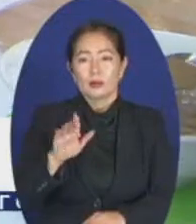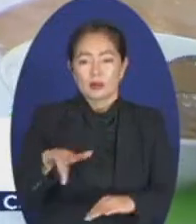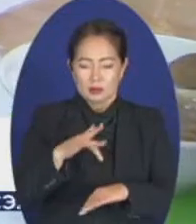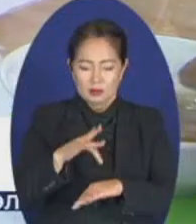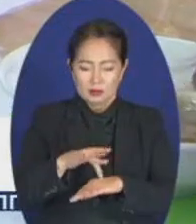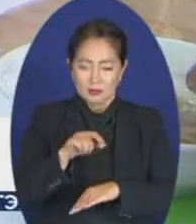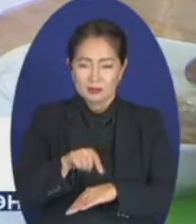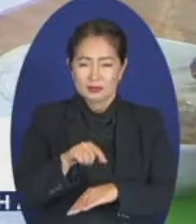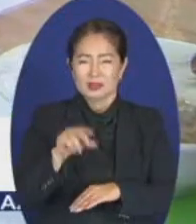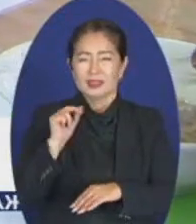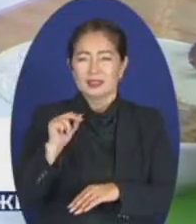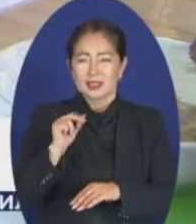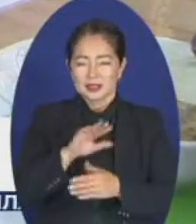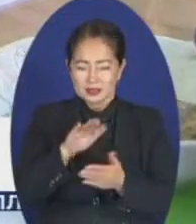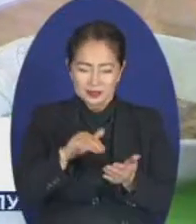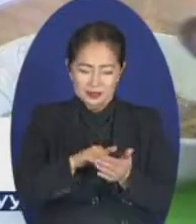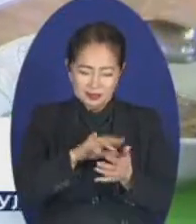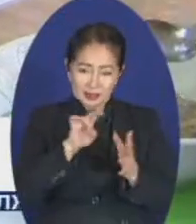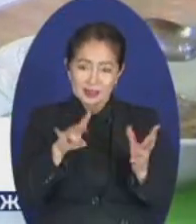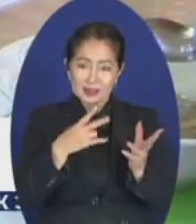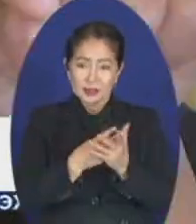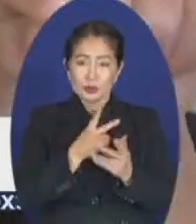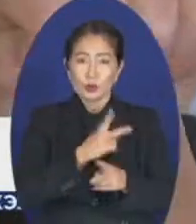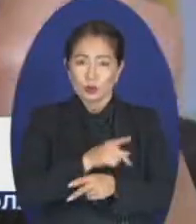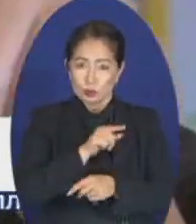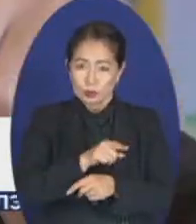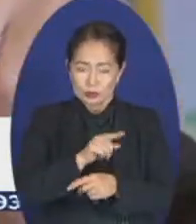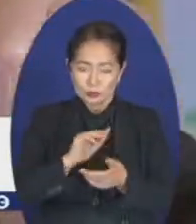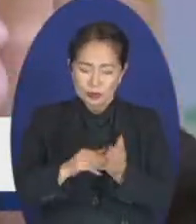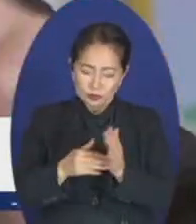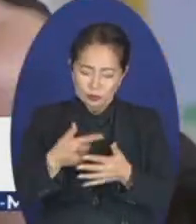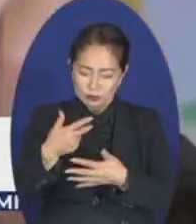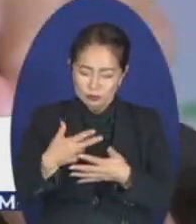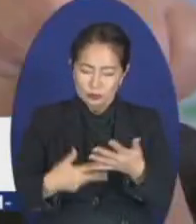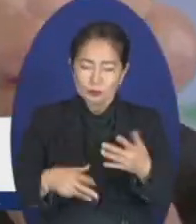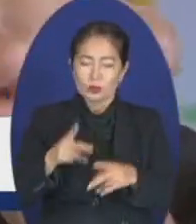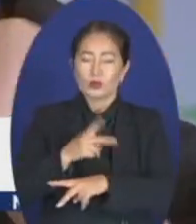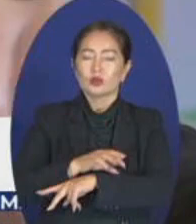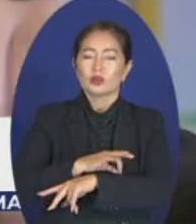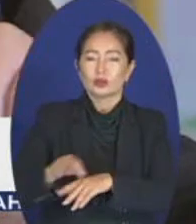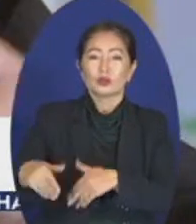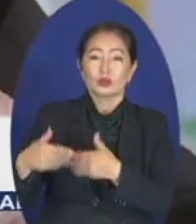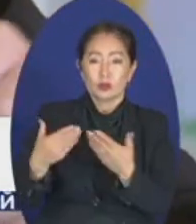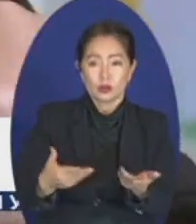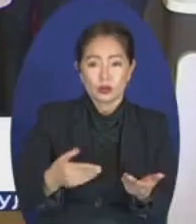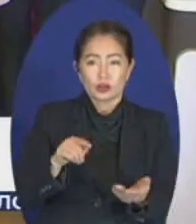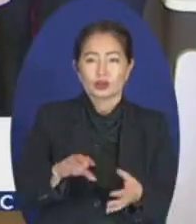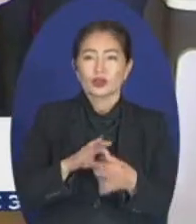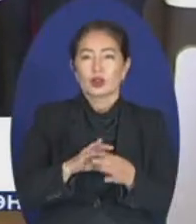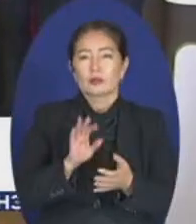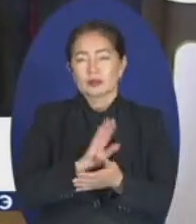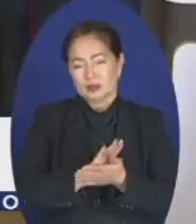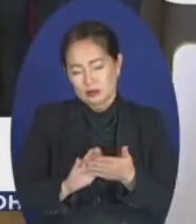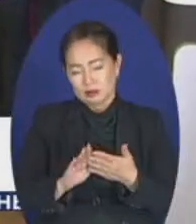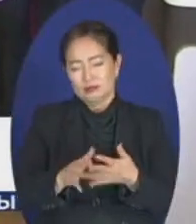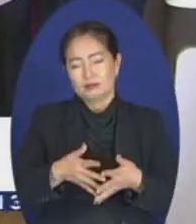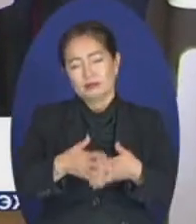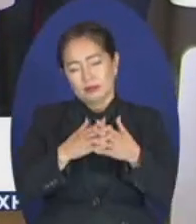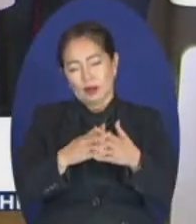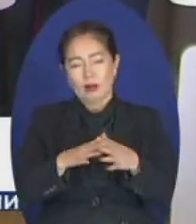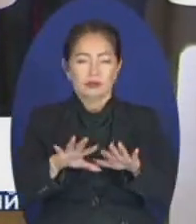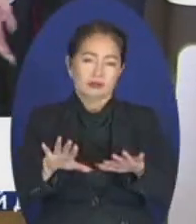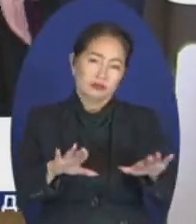чанар стандартын нэгдсэн хуультай болохоор төлөвлөж, эрх намрын чуулганаар хуулийн төслийг өргөн барих гэж байна. Энэ хүрээнд шинээр баригдах орон сууц,